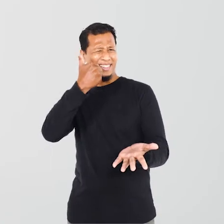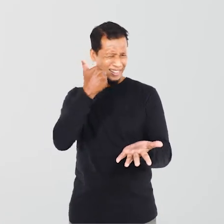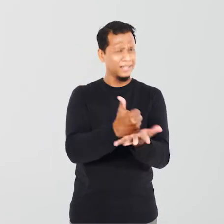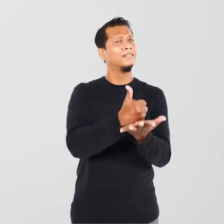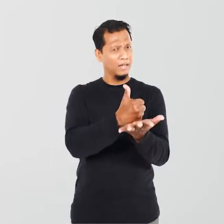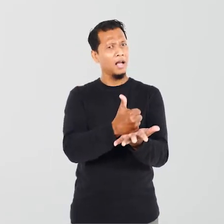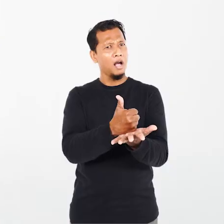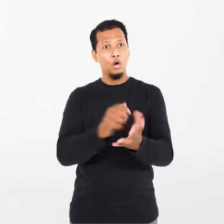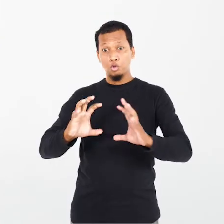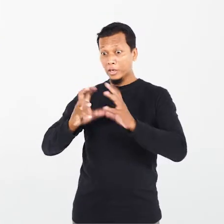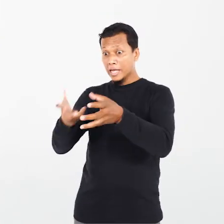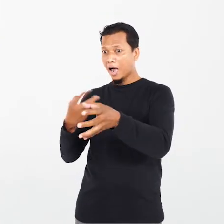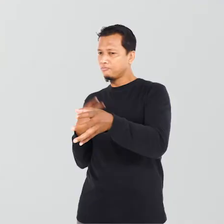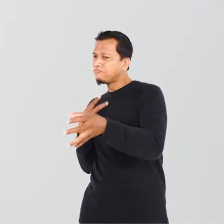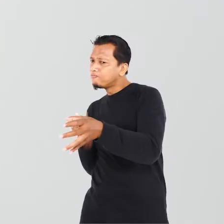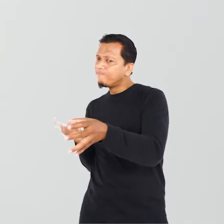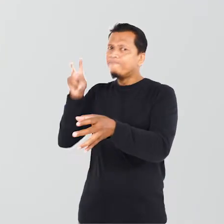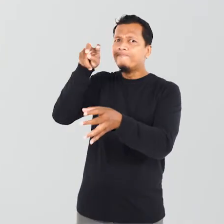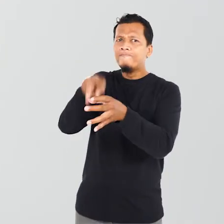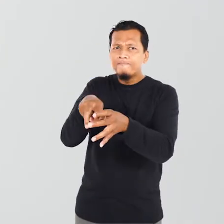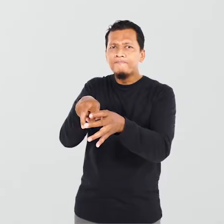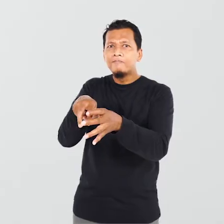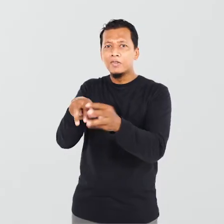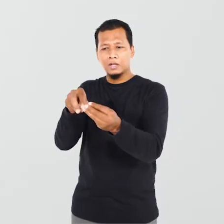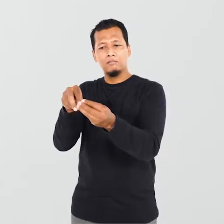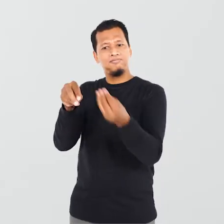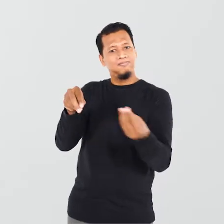Wah, penting banget sih itu. Sangat sekali, Abang. Karena kita cuma numpang.